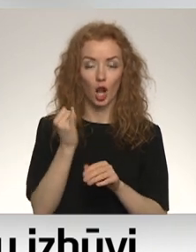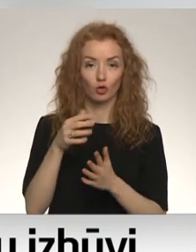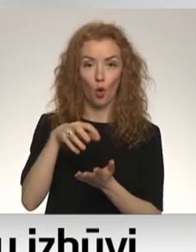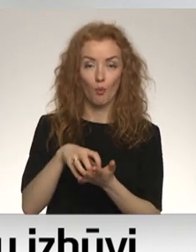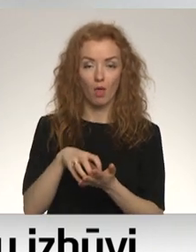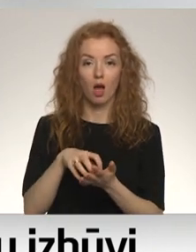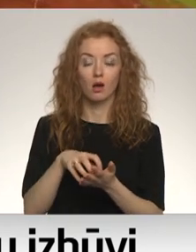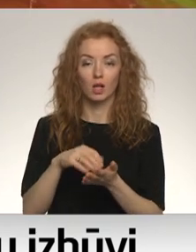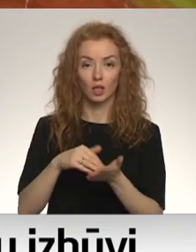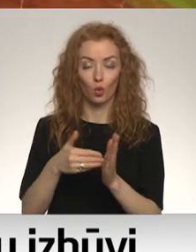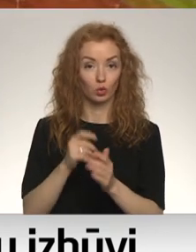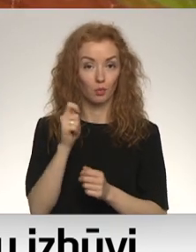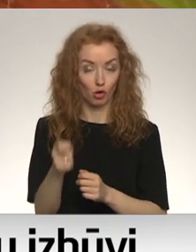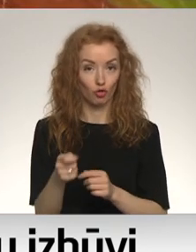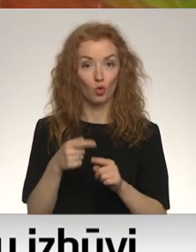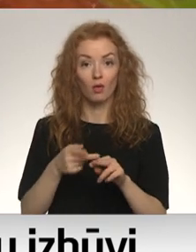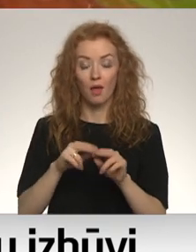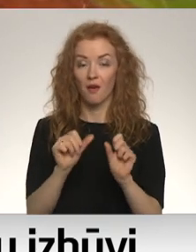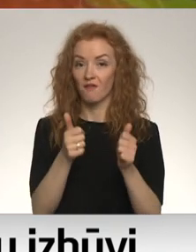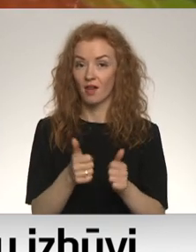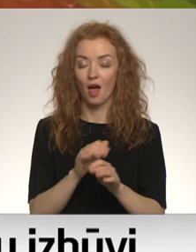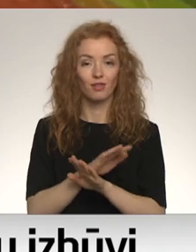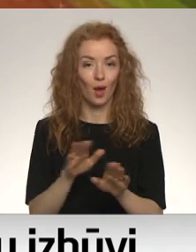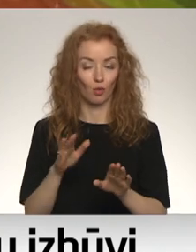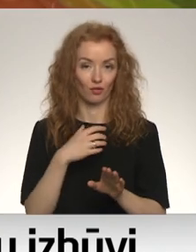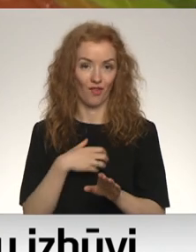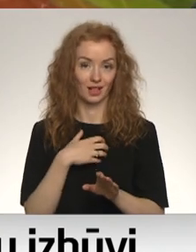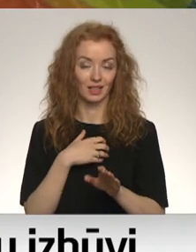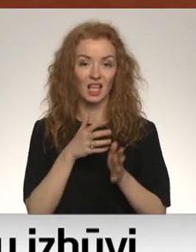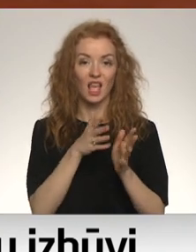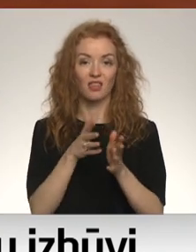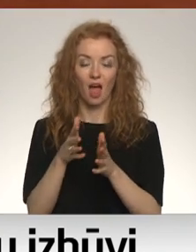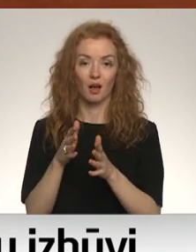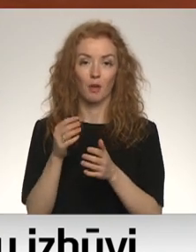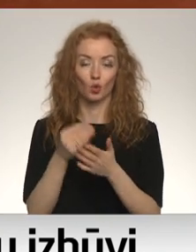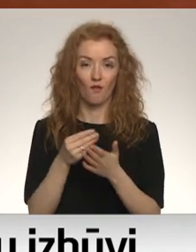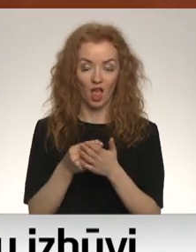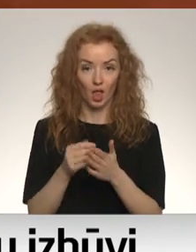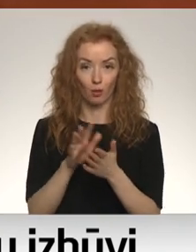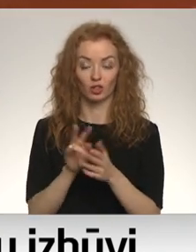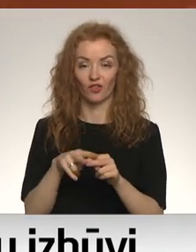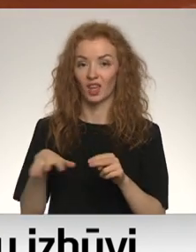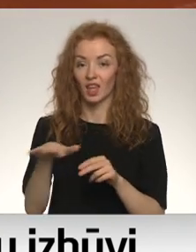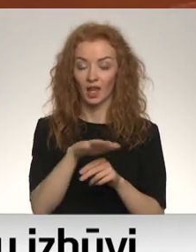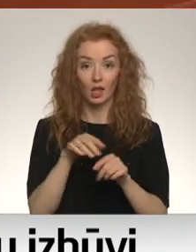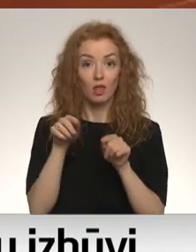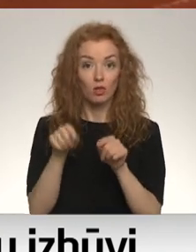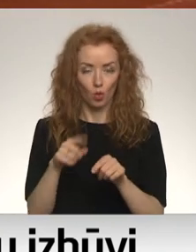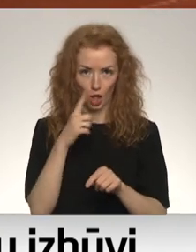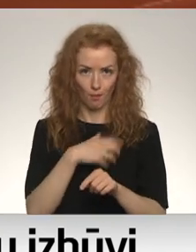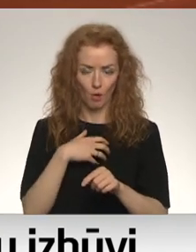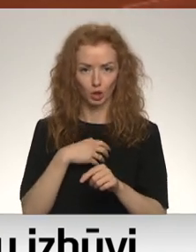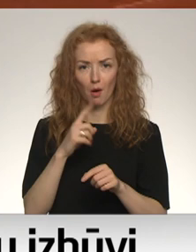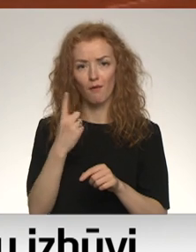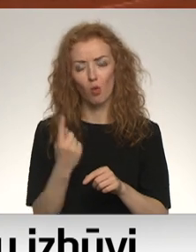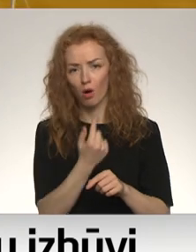status noteikšanu. Plānots, ka tādajādi vairs nebūs vajadzīgs ietekmes uz vidi novērtējums, kur izstrāda prasa vismaz gadu, un nereti